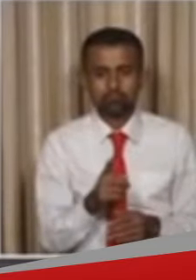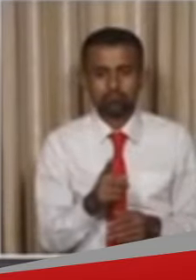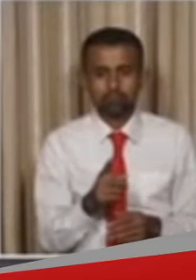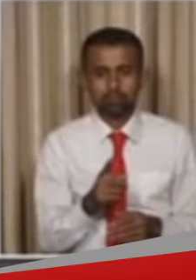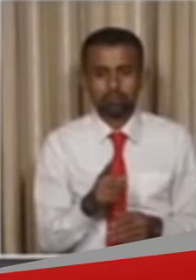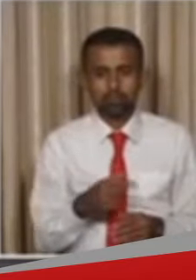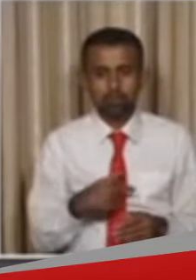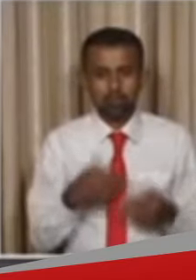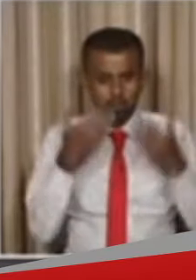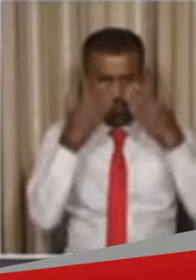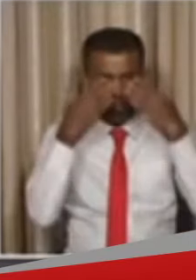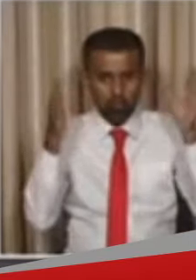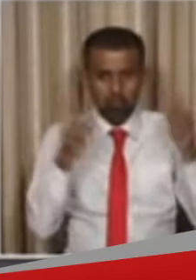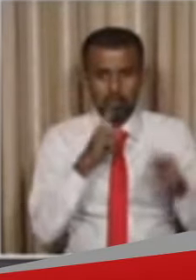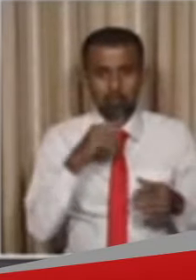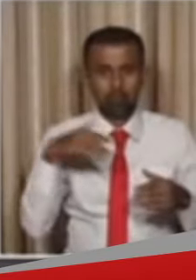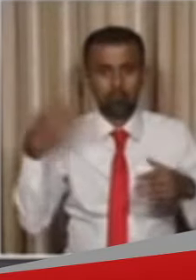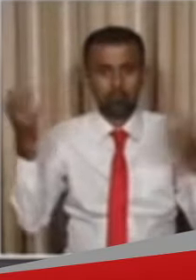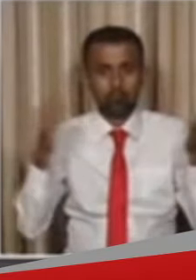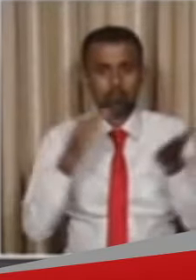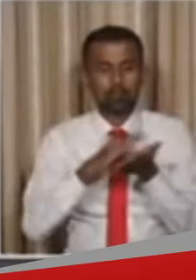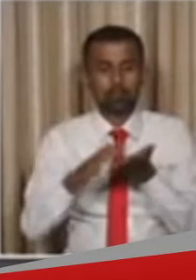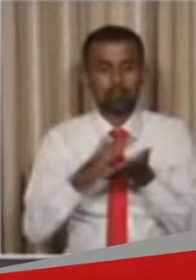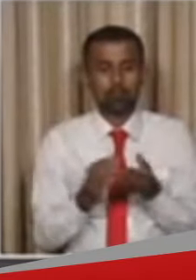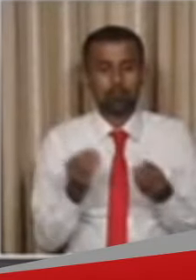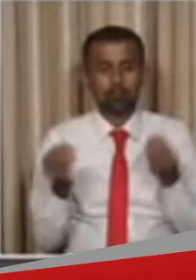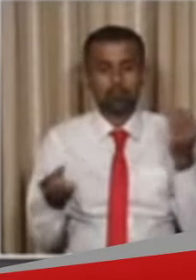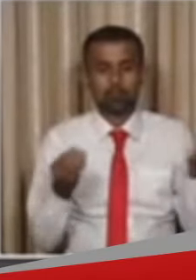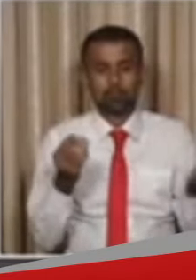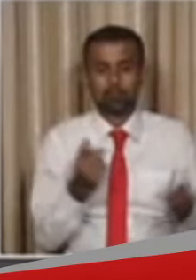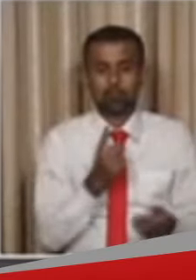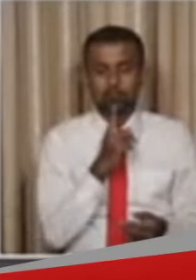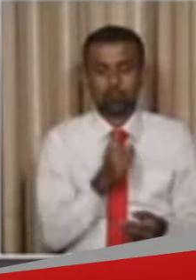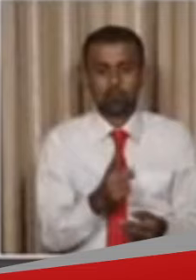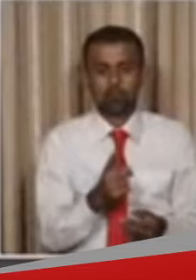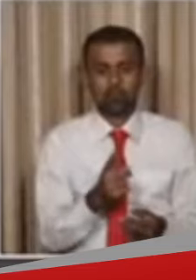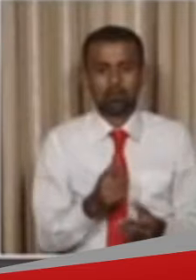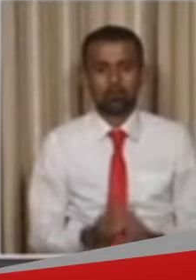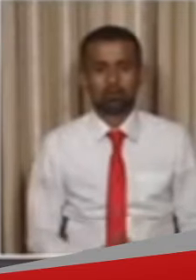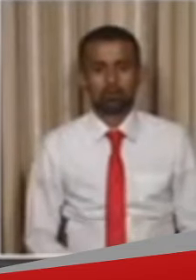ප්‍රසිද්ධිය කියනවා වෙන වෙන සේවාවක් ලබා දෙන්න පුළුවන්ලු. අපිට ඇවිල්ලා කියනවා